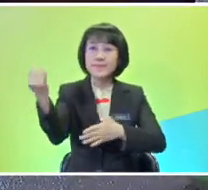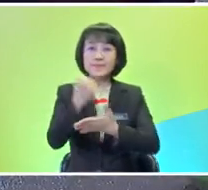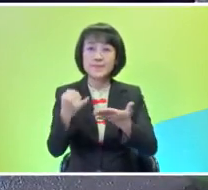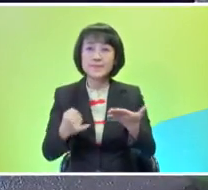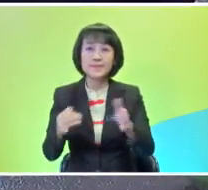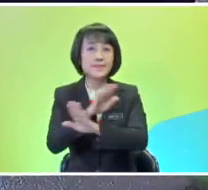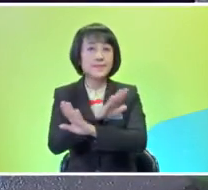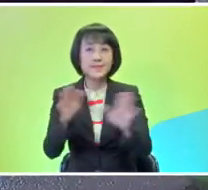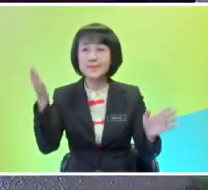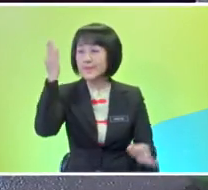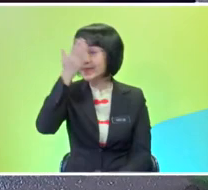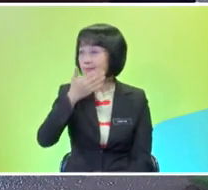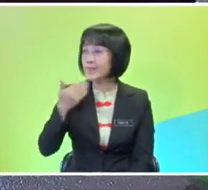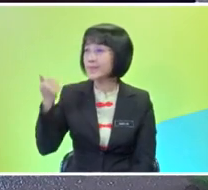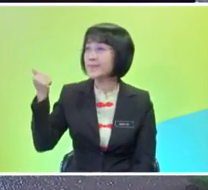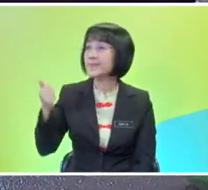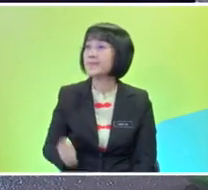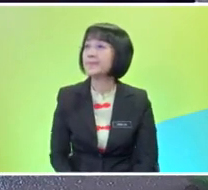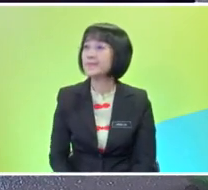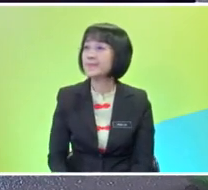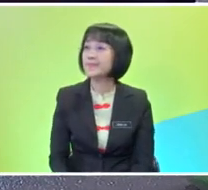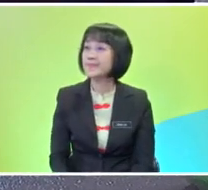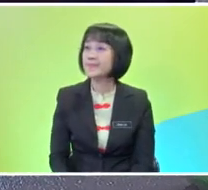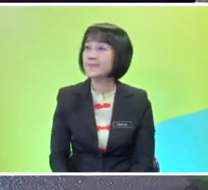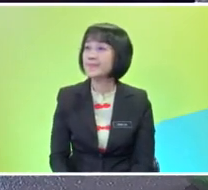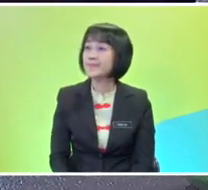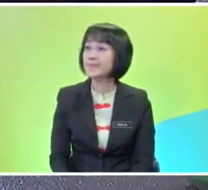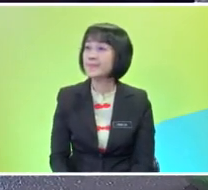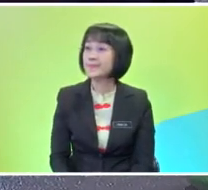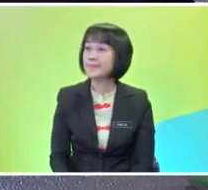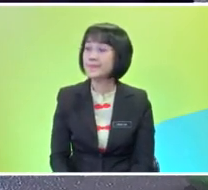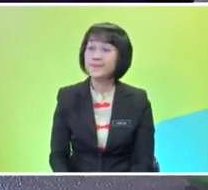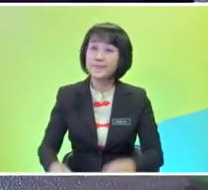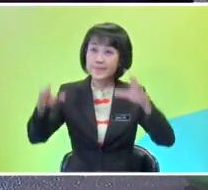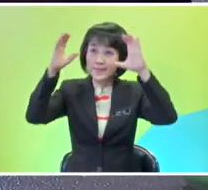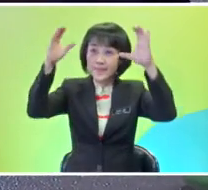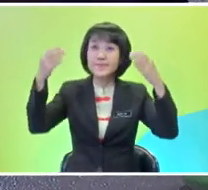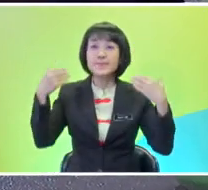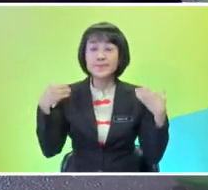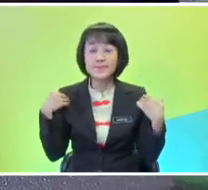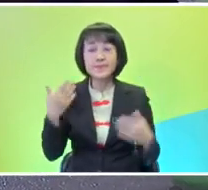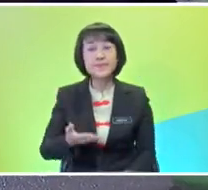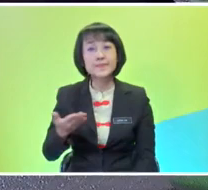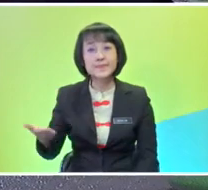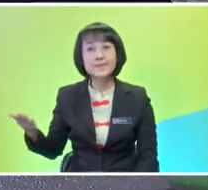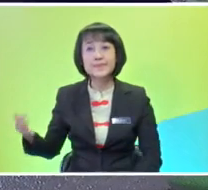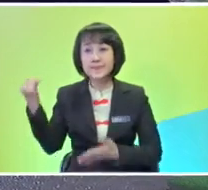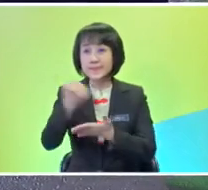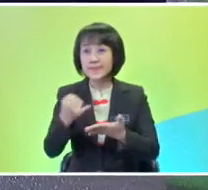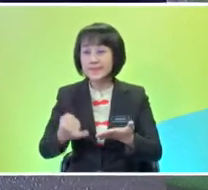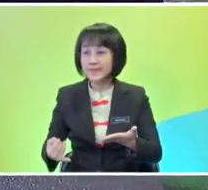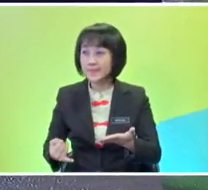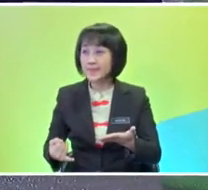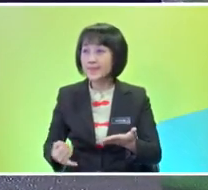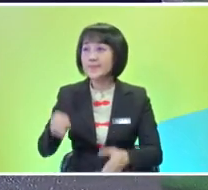ee ada bawa di sini eee hasil-hasil kawan-kawan yang sudah siap di kelas Oke di